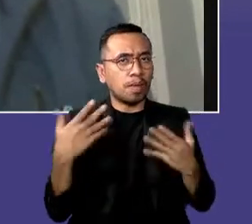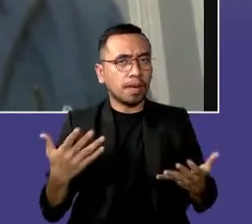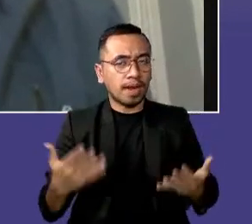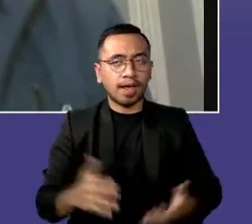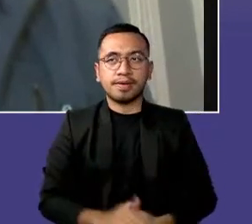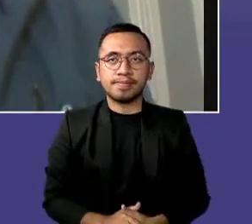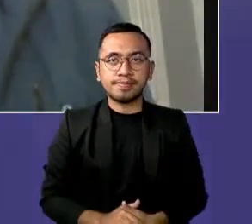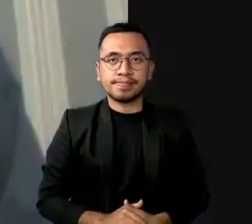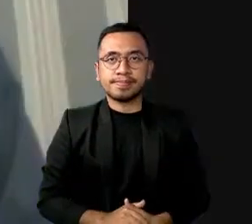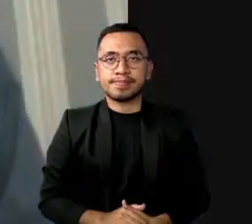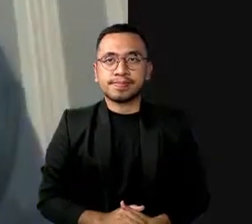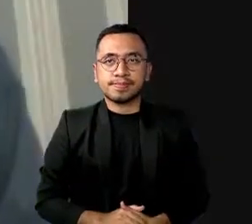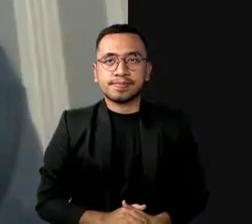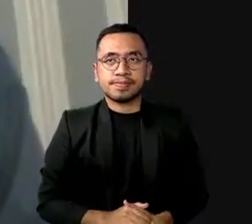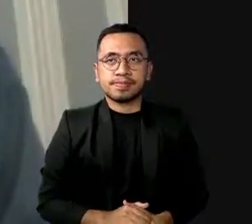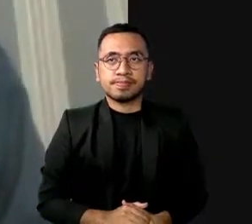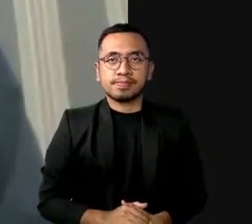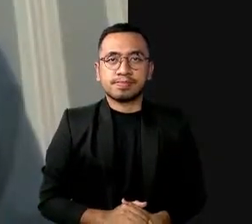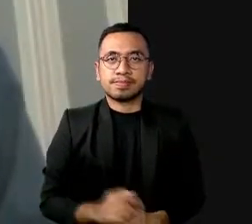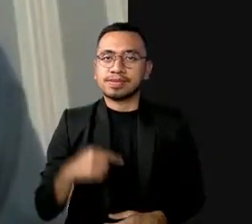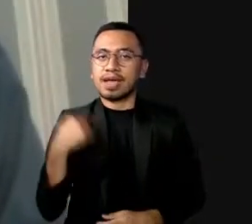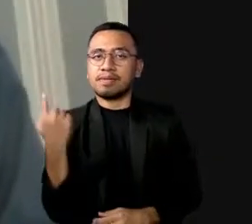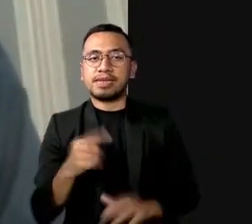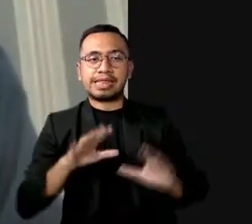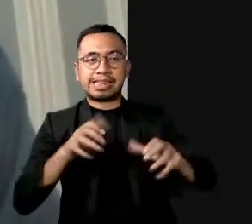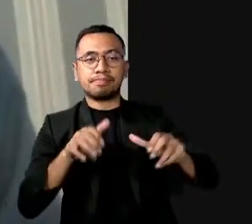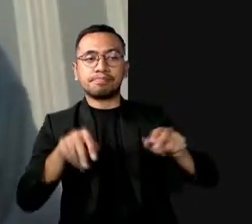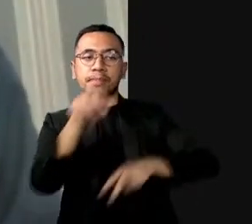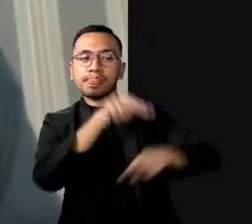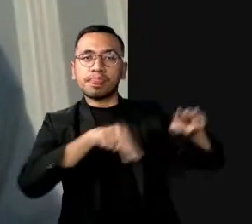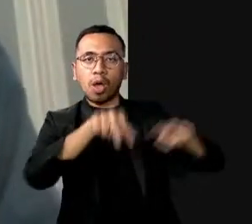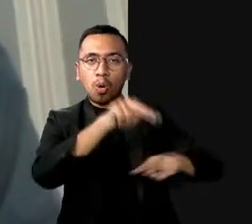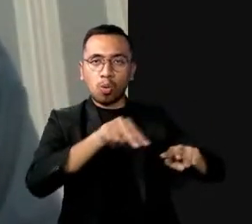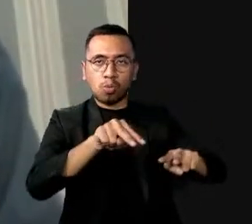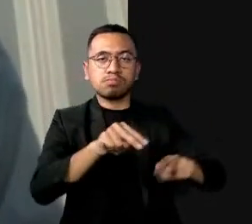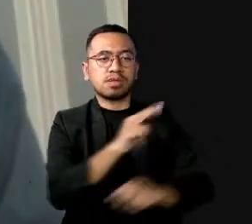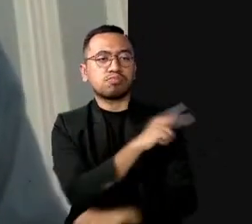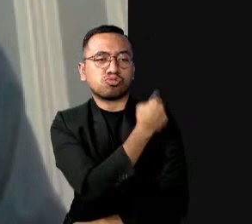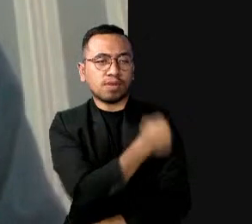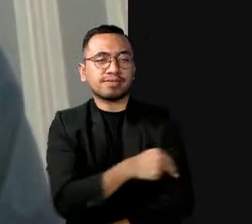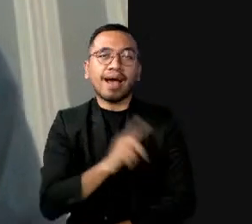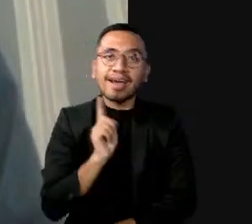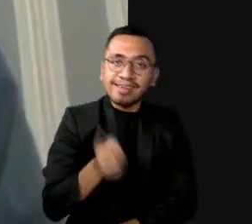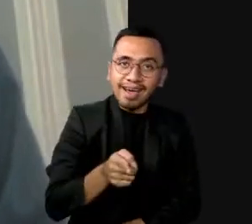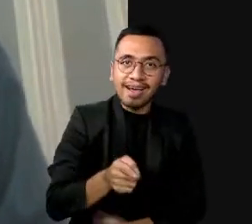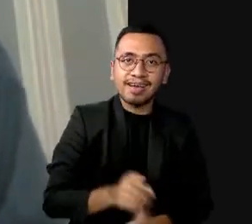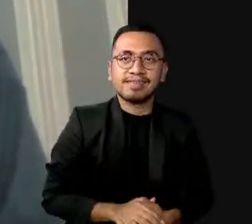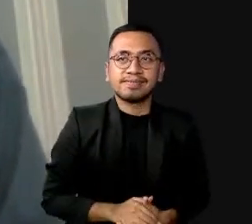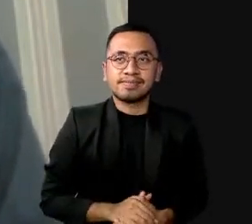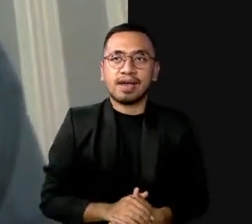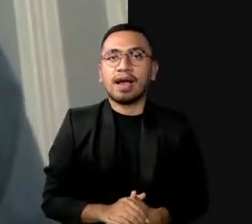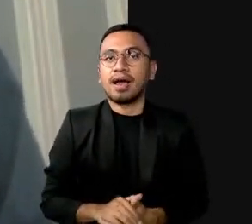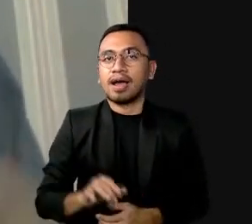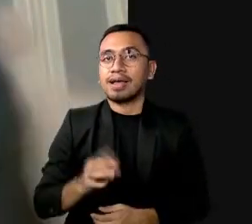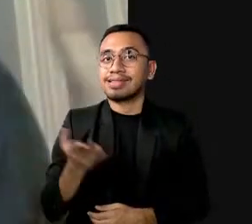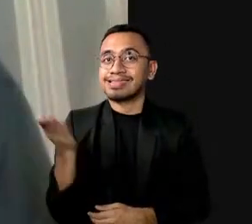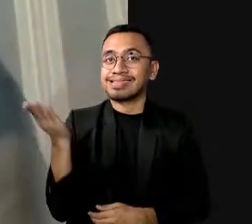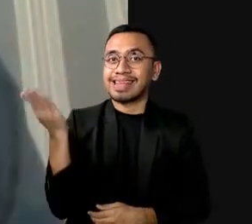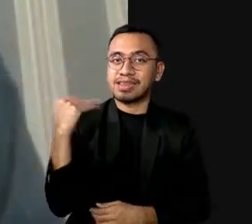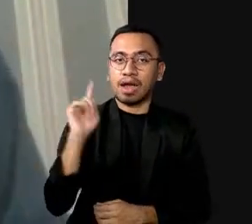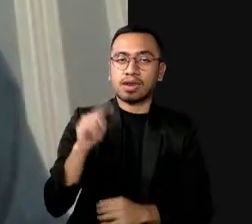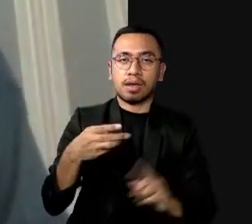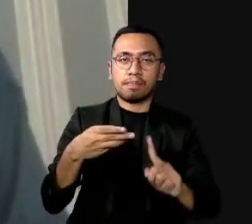tenaga kontak-kontak racing Dikti sudah ada di setiap Puskesmas dan kami juga ada bantuan juga dari BNPB